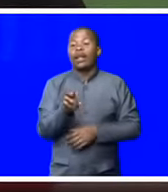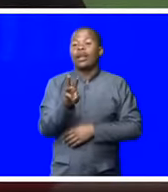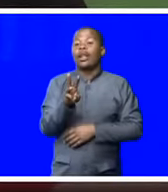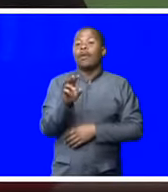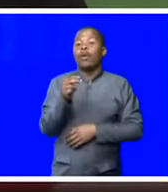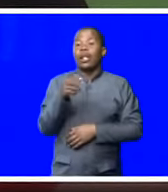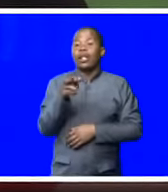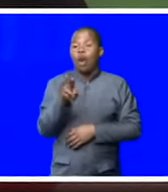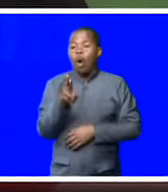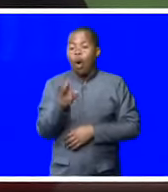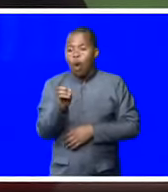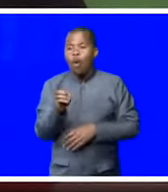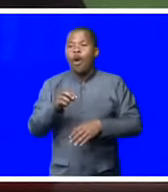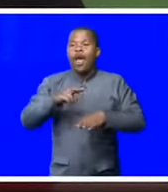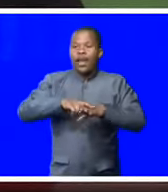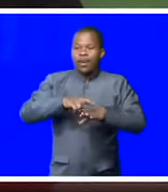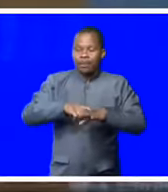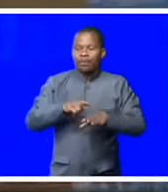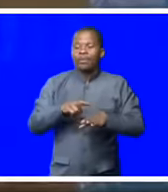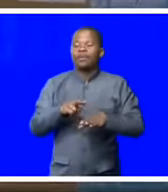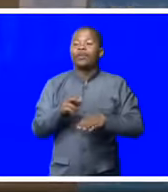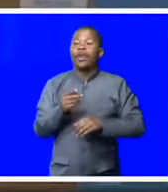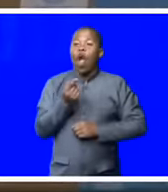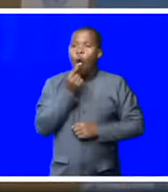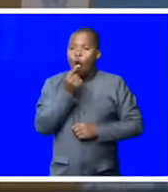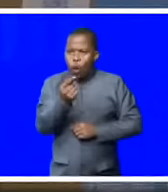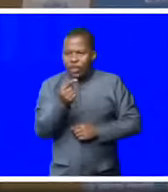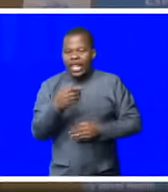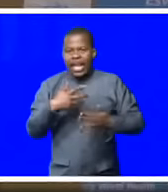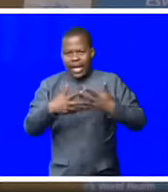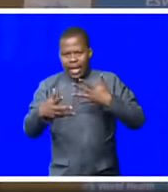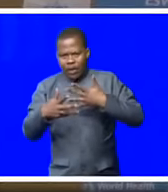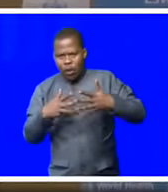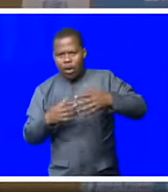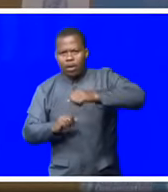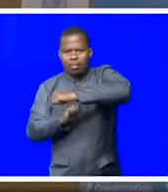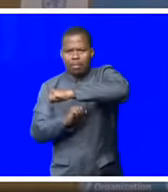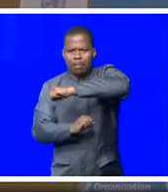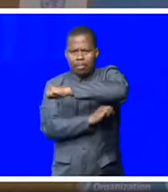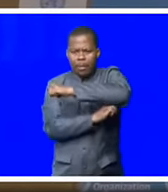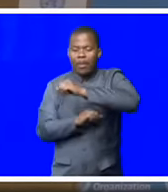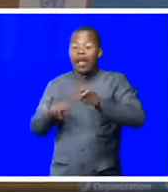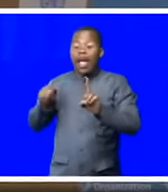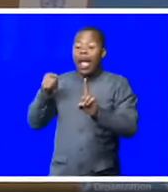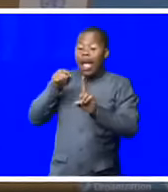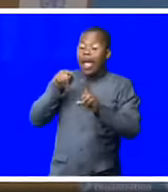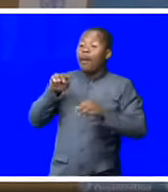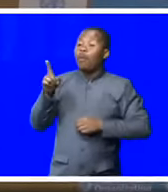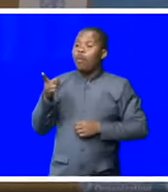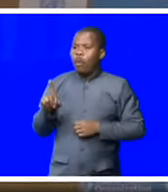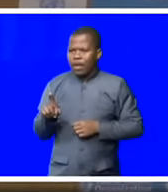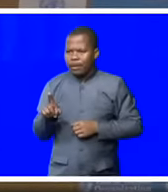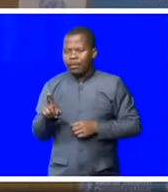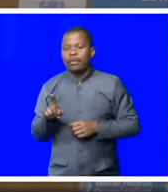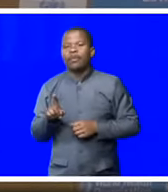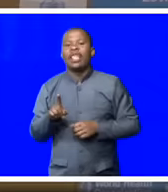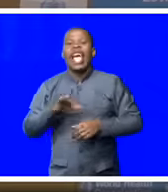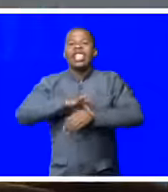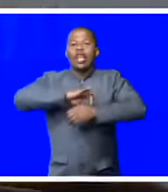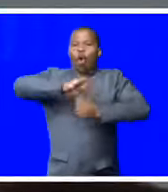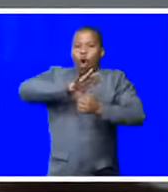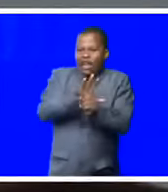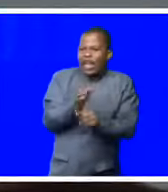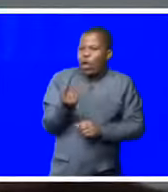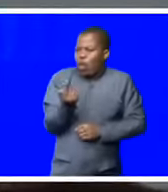yakamhlabuhlangene lapha eveni Cornelia Atio uthi le mphahla ekahlosi kusekela live kulwa kanqono nemikhuhlane